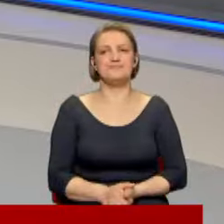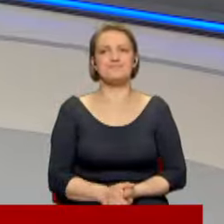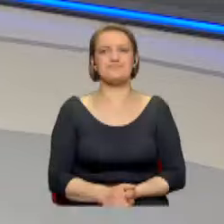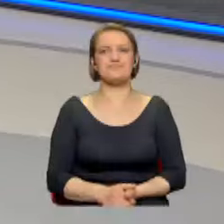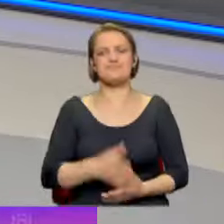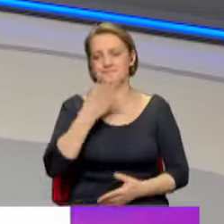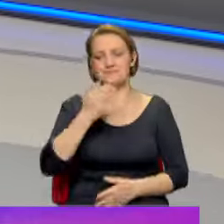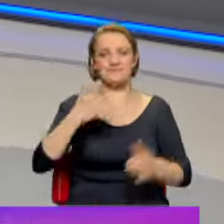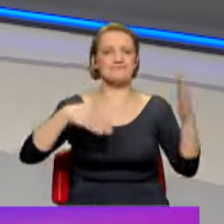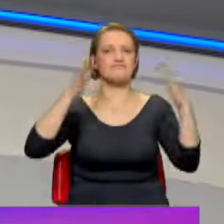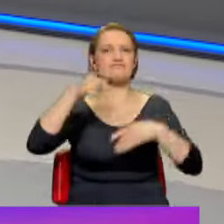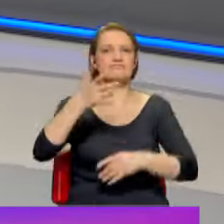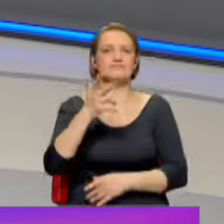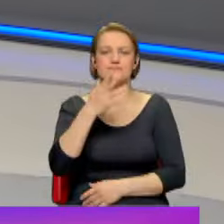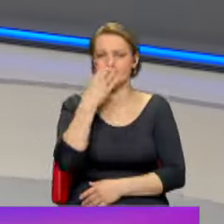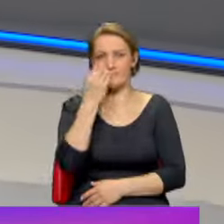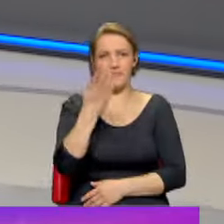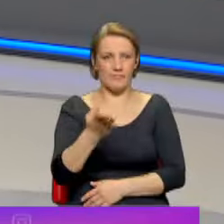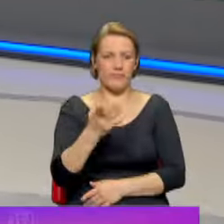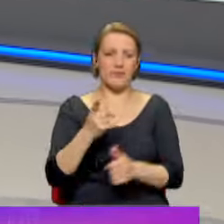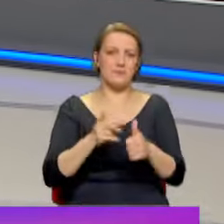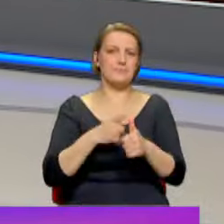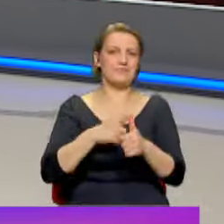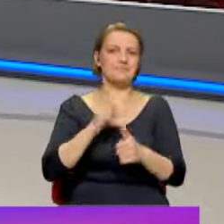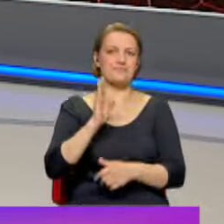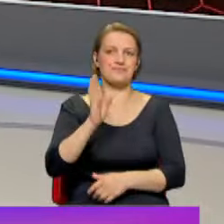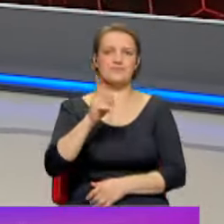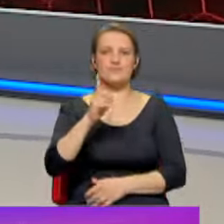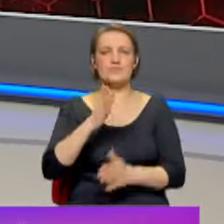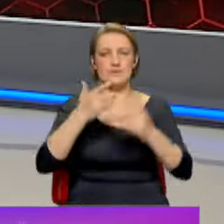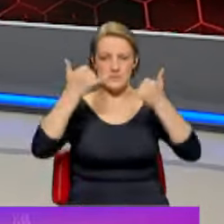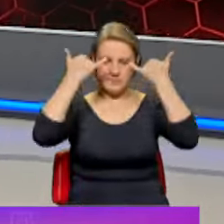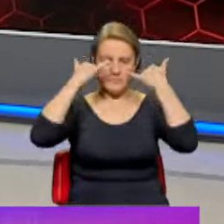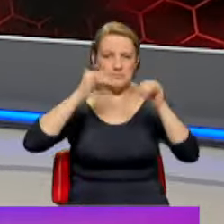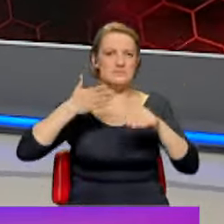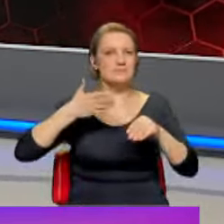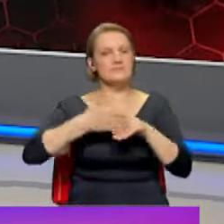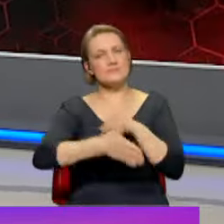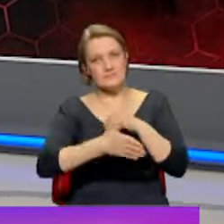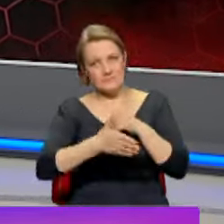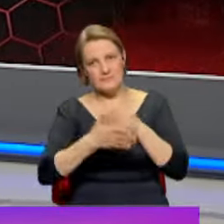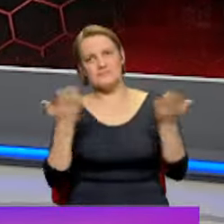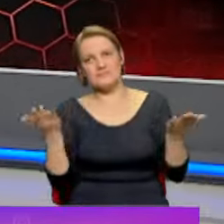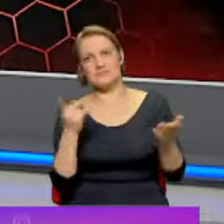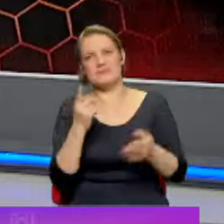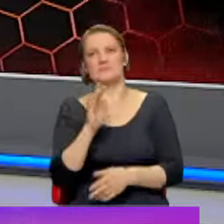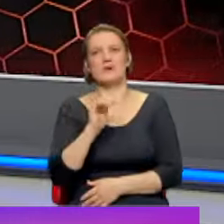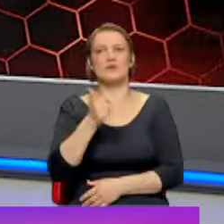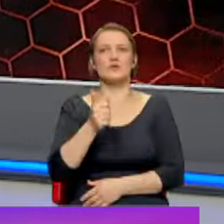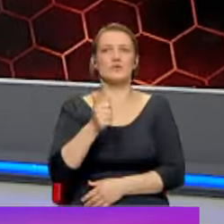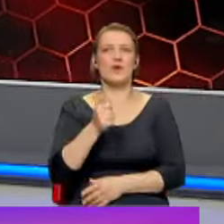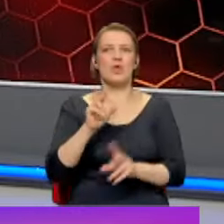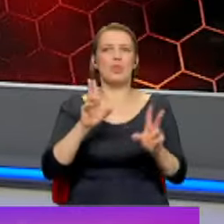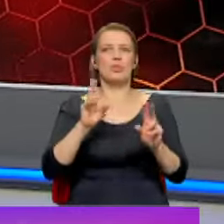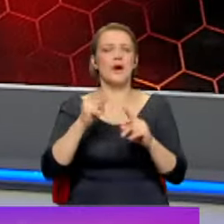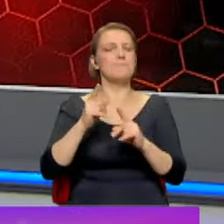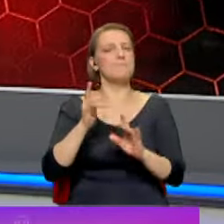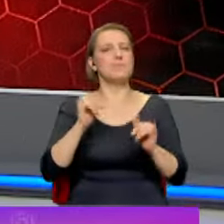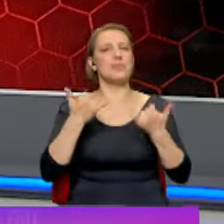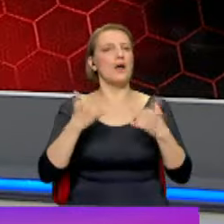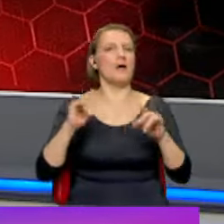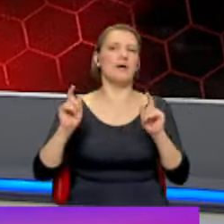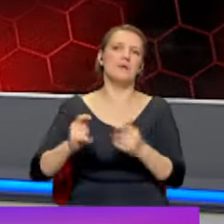Emekli büyüklerimiz şimdi o 3000 liralık ikramiye ile önce gidip bir büyükbaş hissesine girersiniz. Ardından bir 5 günlük tam pansiyon